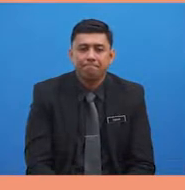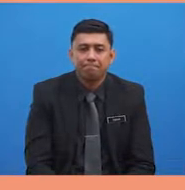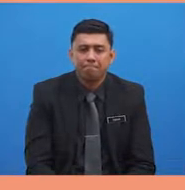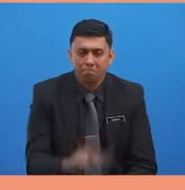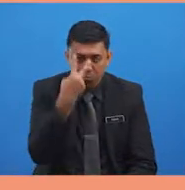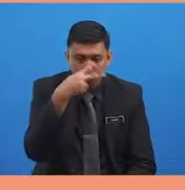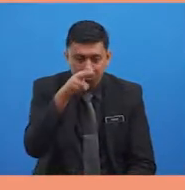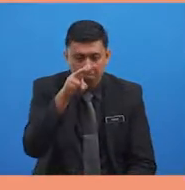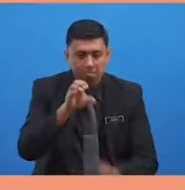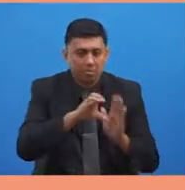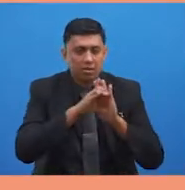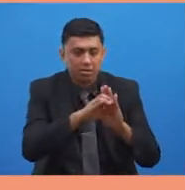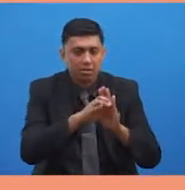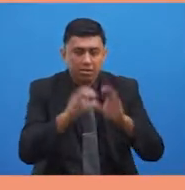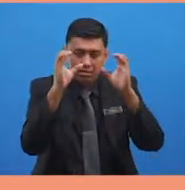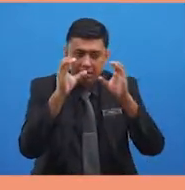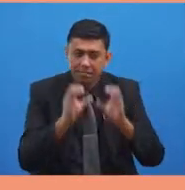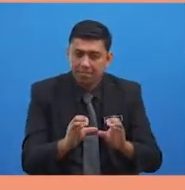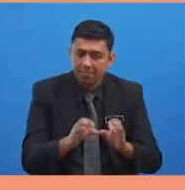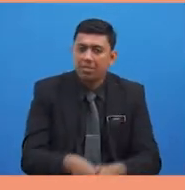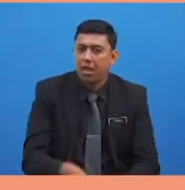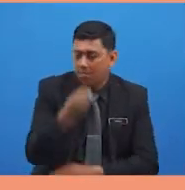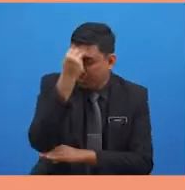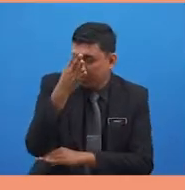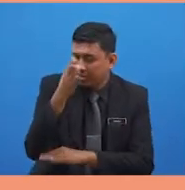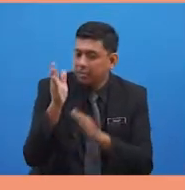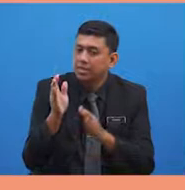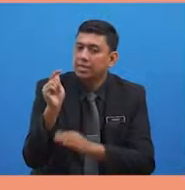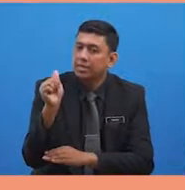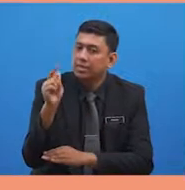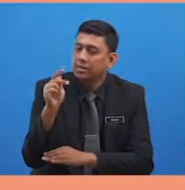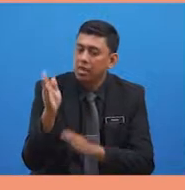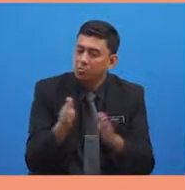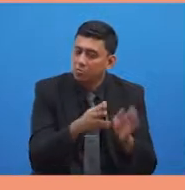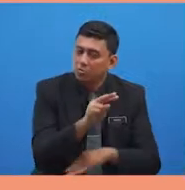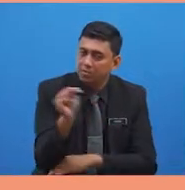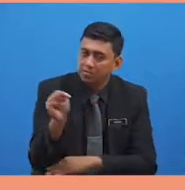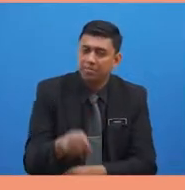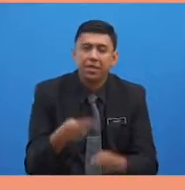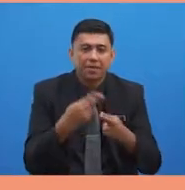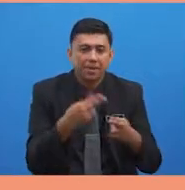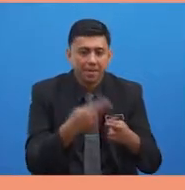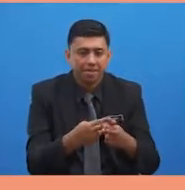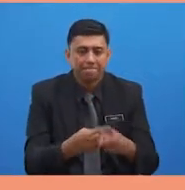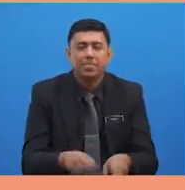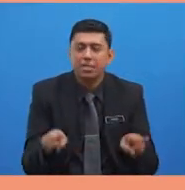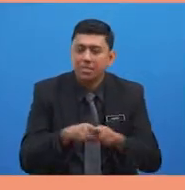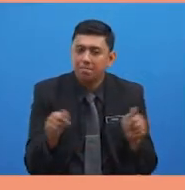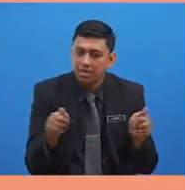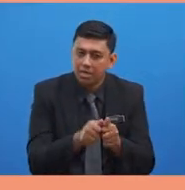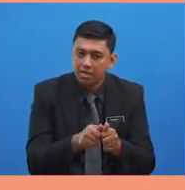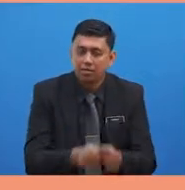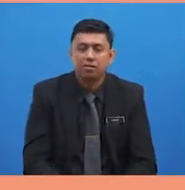Perhatikan contoh cara pengisytiharan tata susunan ini. Nama tata susunan sama